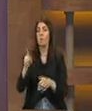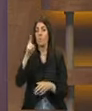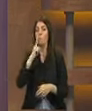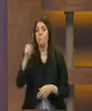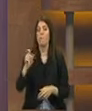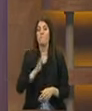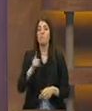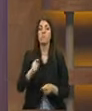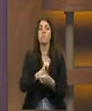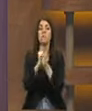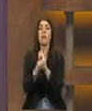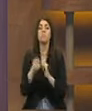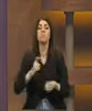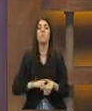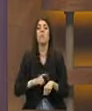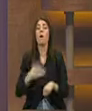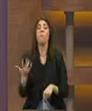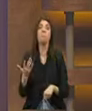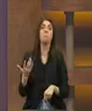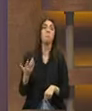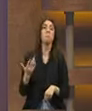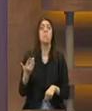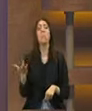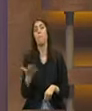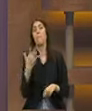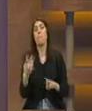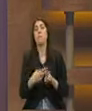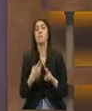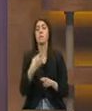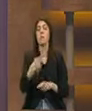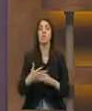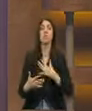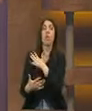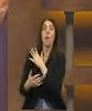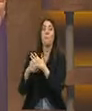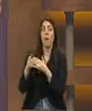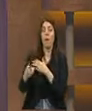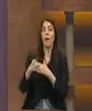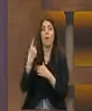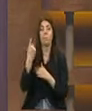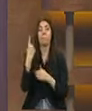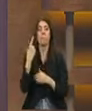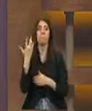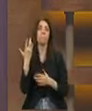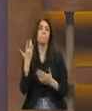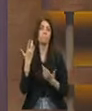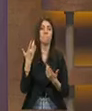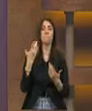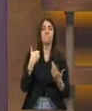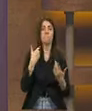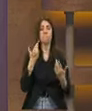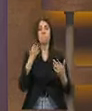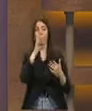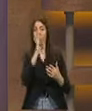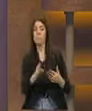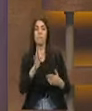burada bu değişim sürecini bir şekilde işte hani Cumhuriyet Halk Partisi'nde bir direnç oluştu ya da biraz daha ihtiyatlı